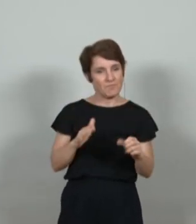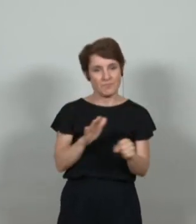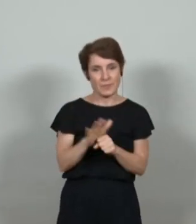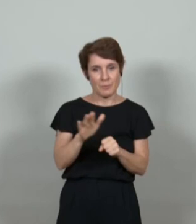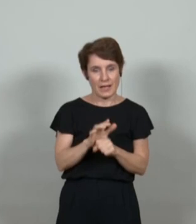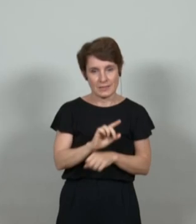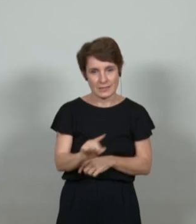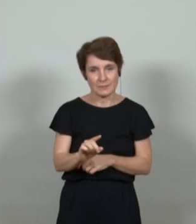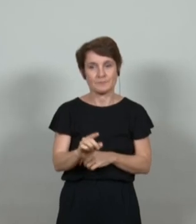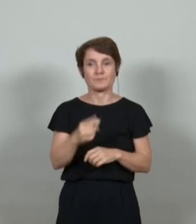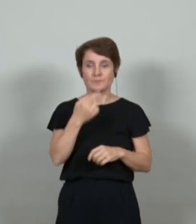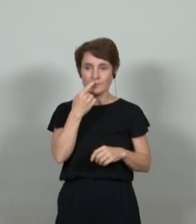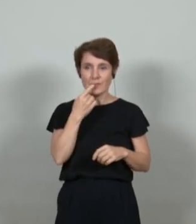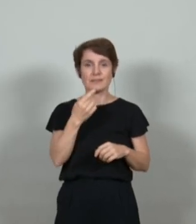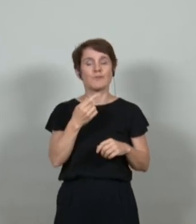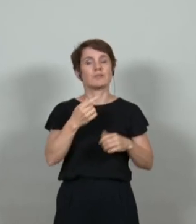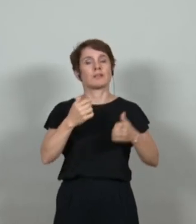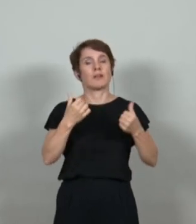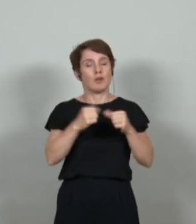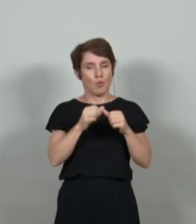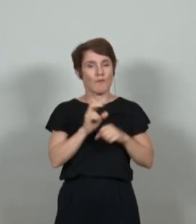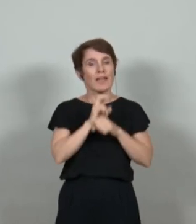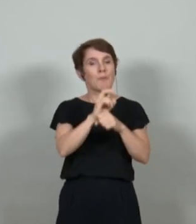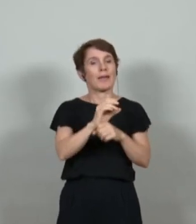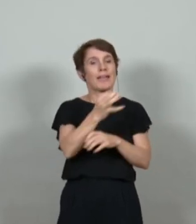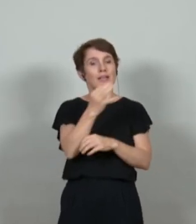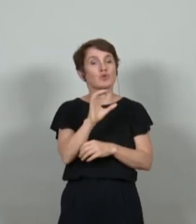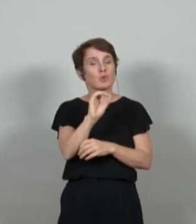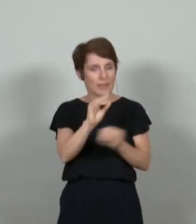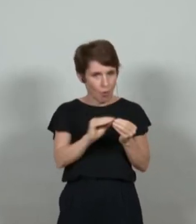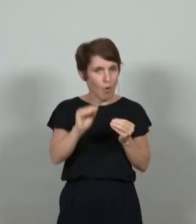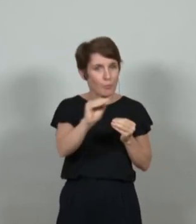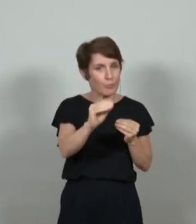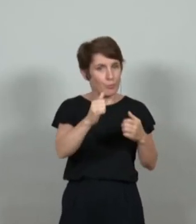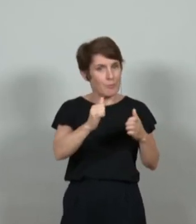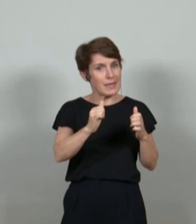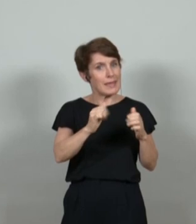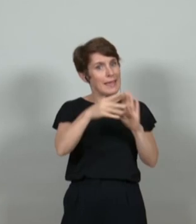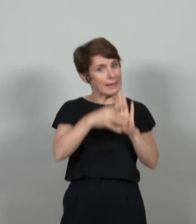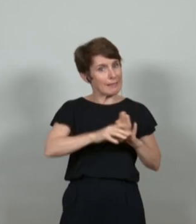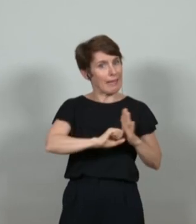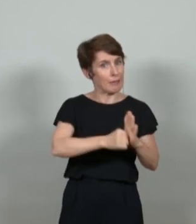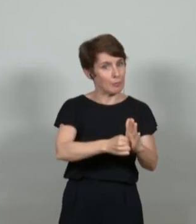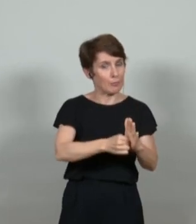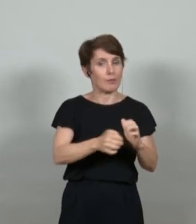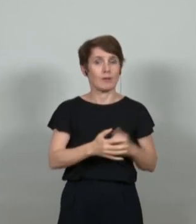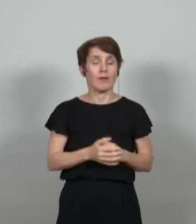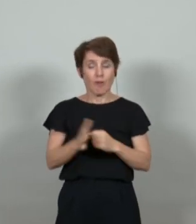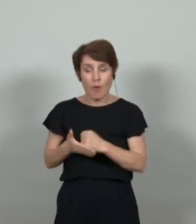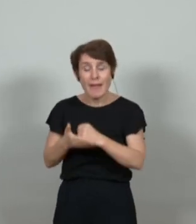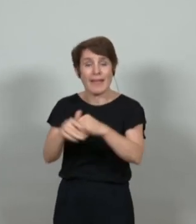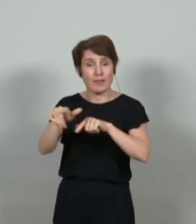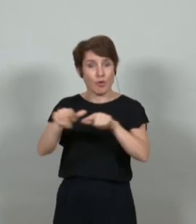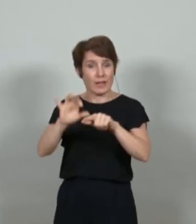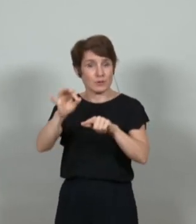resserrement donc des prêts de taux zéro pour favoriser l'accession donc à la propriété aide à la location mais fin